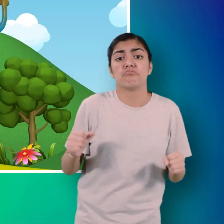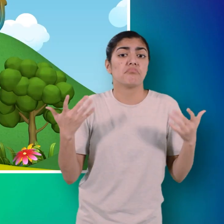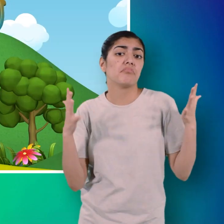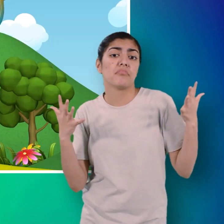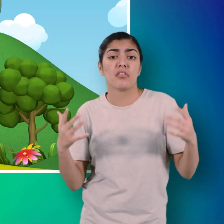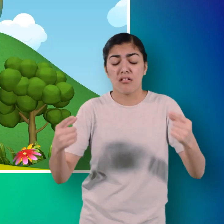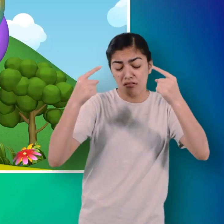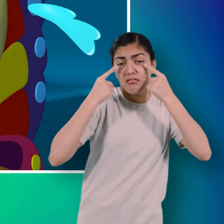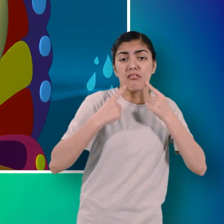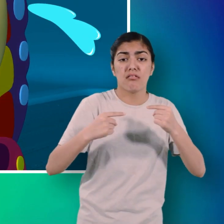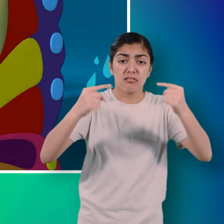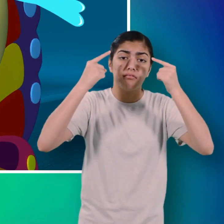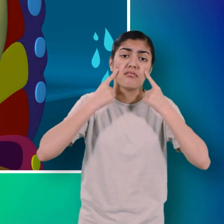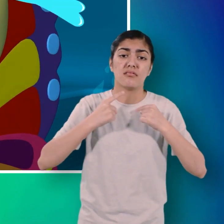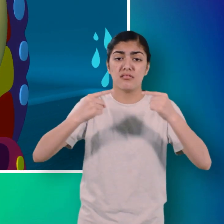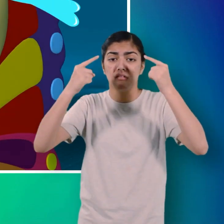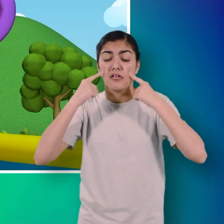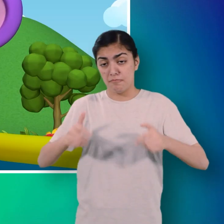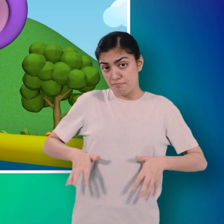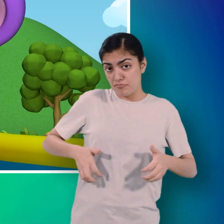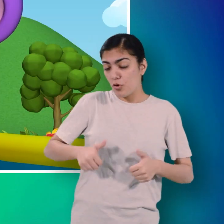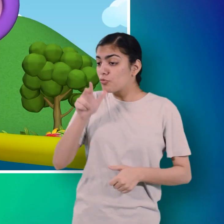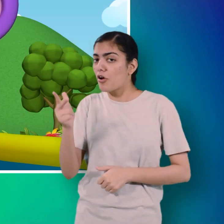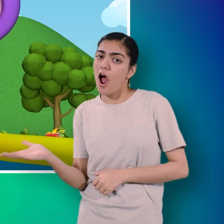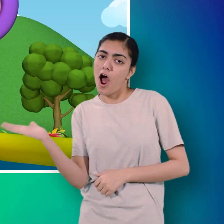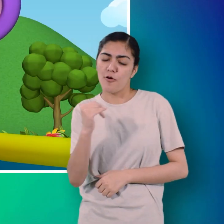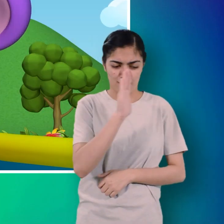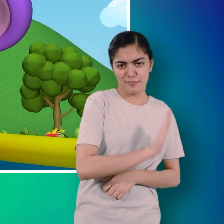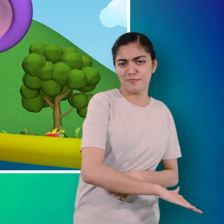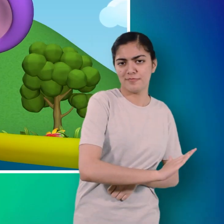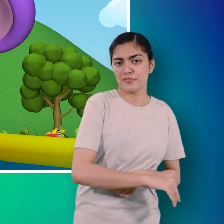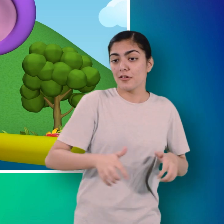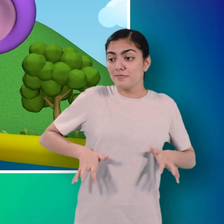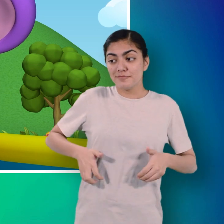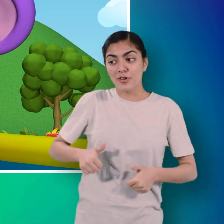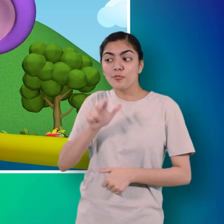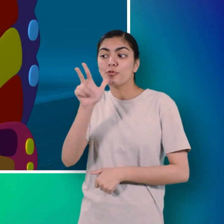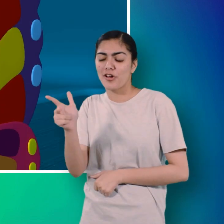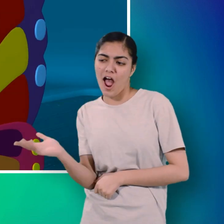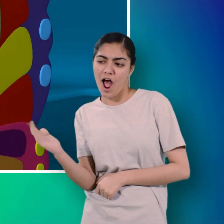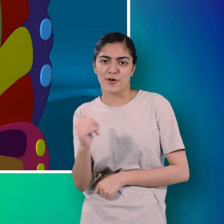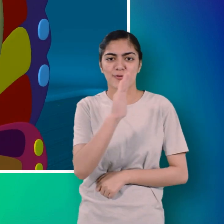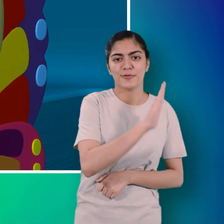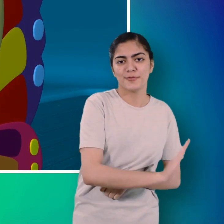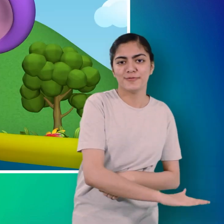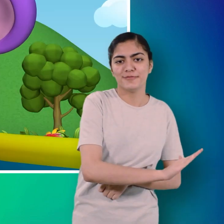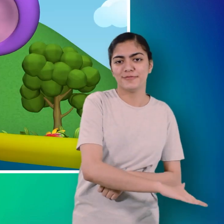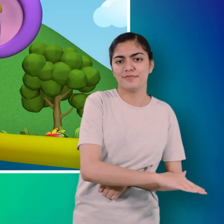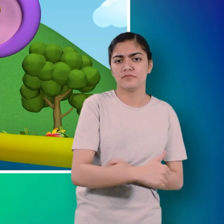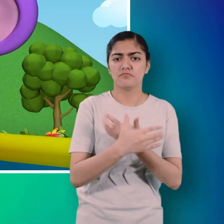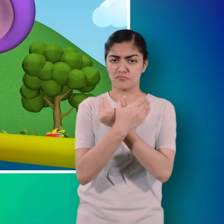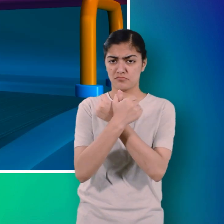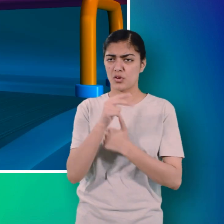लगी, सीट न मिली तो रोने लगी। बंदर ने बोला आजा मेरे पास, बंदर ने बोला